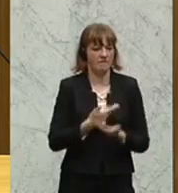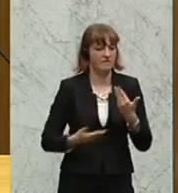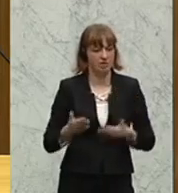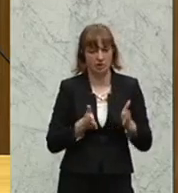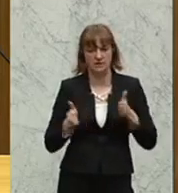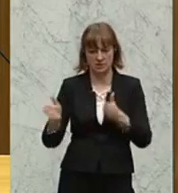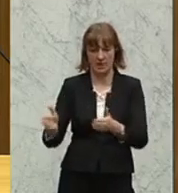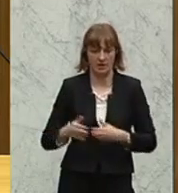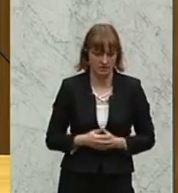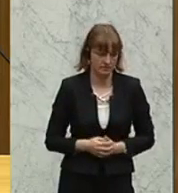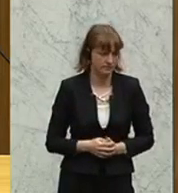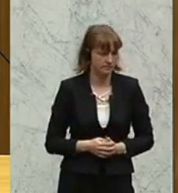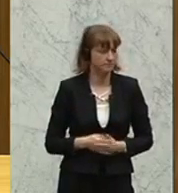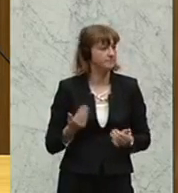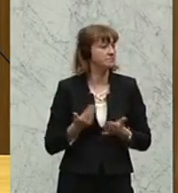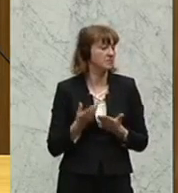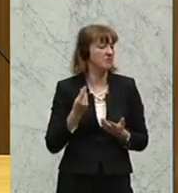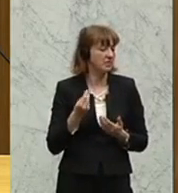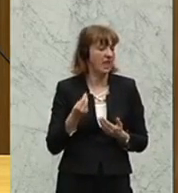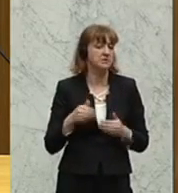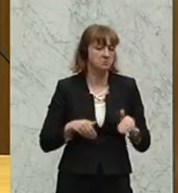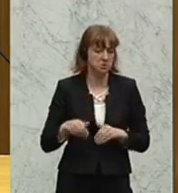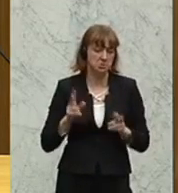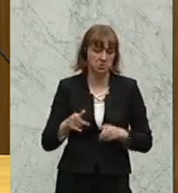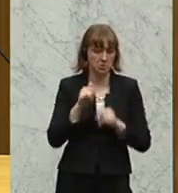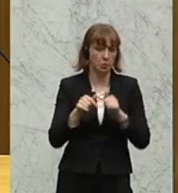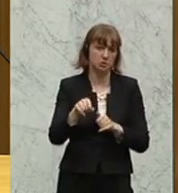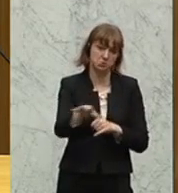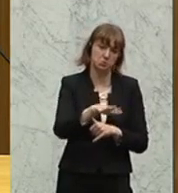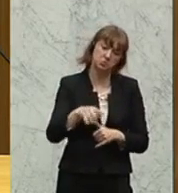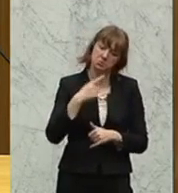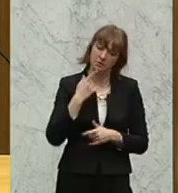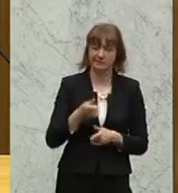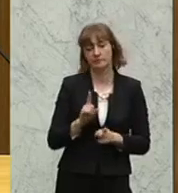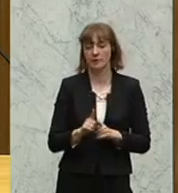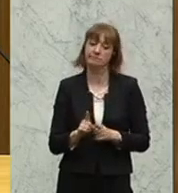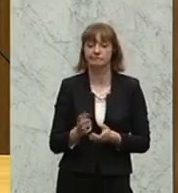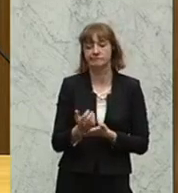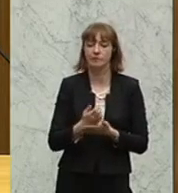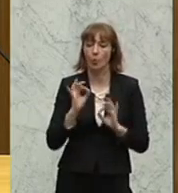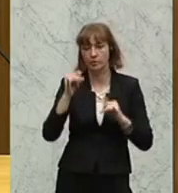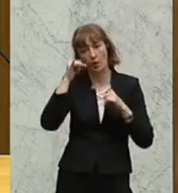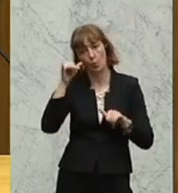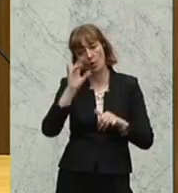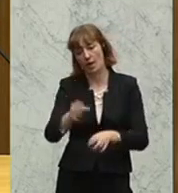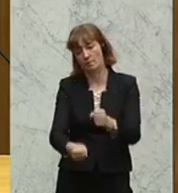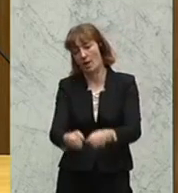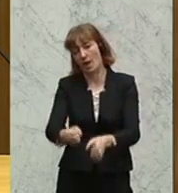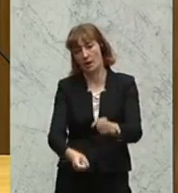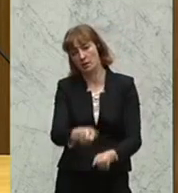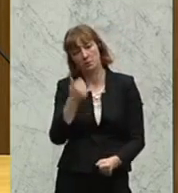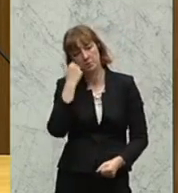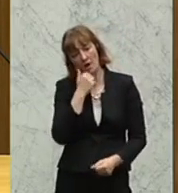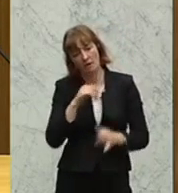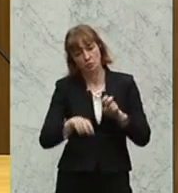im Tourismus kann man trefflich streiten. Da gibt es einiges zu beheben. Aber grosso modo war der Tourismus